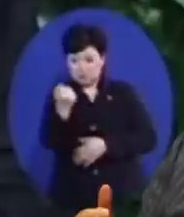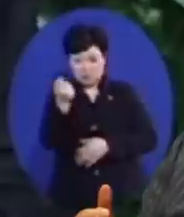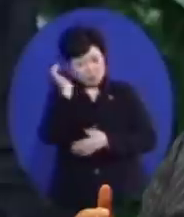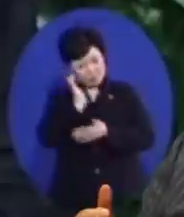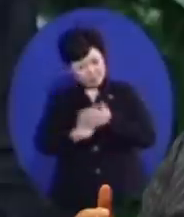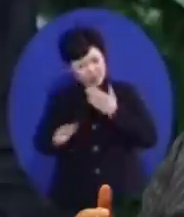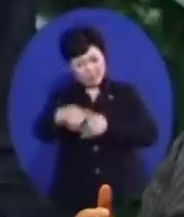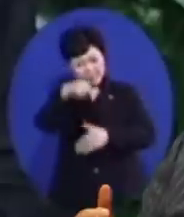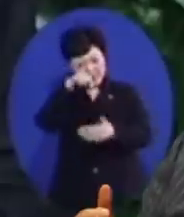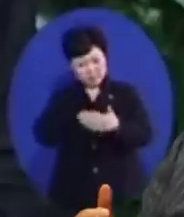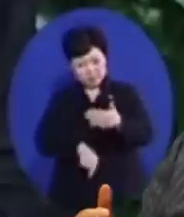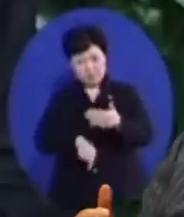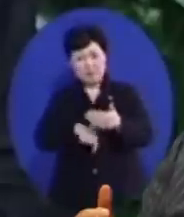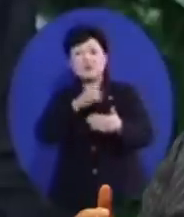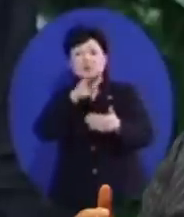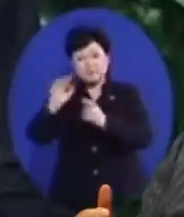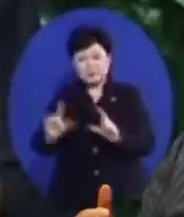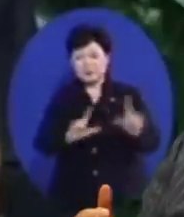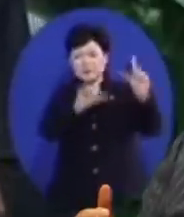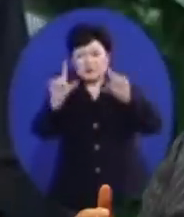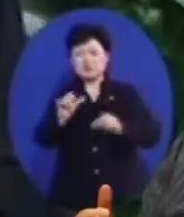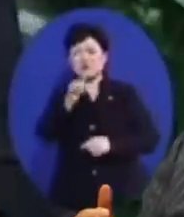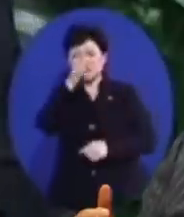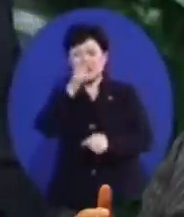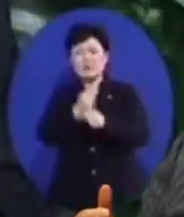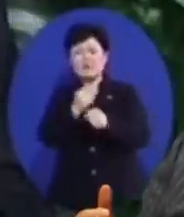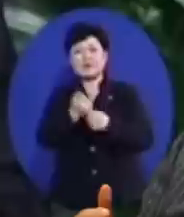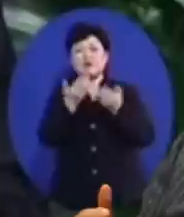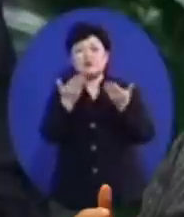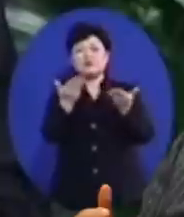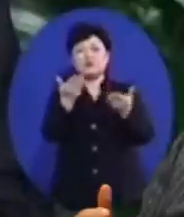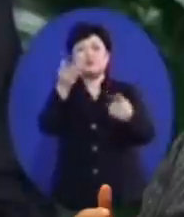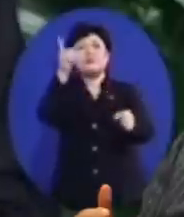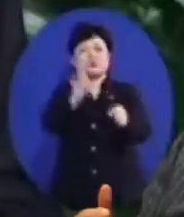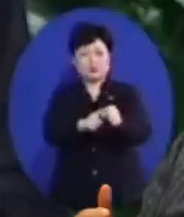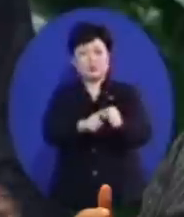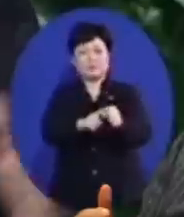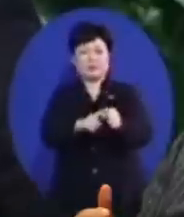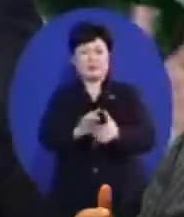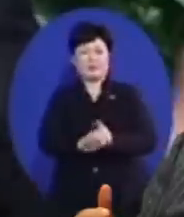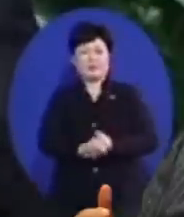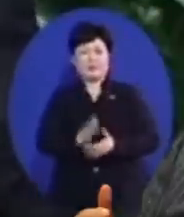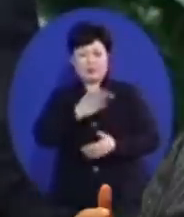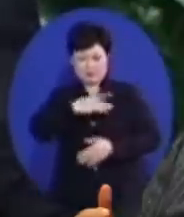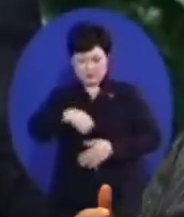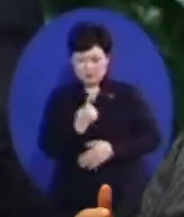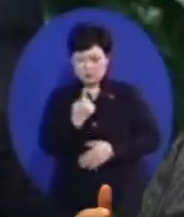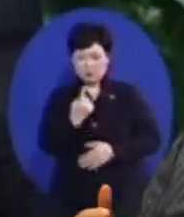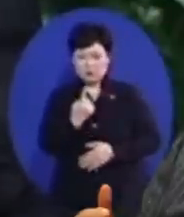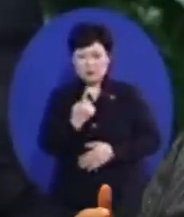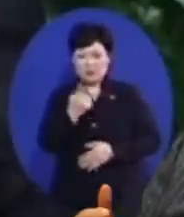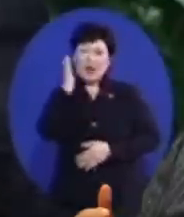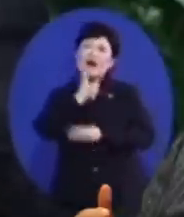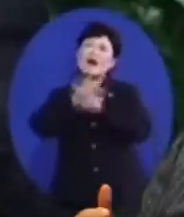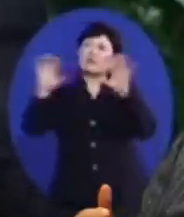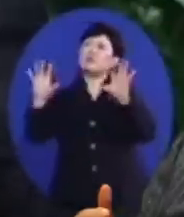평안을 마음속에 누리면서 살 수 있게 만들어주기 위해서 그렇게 하는 것입니다. 내 스스로